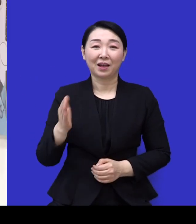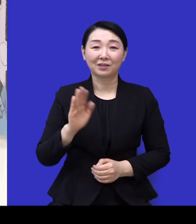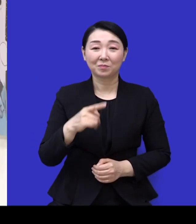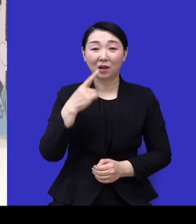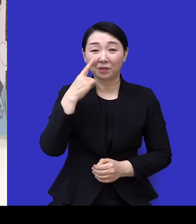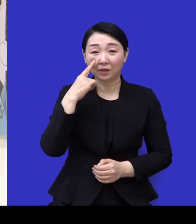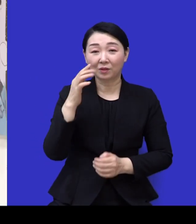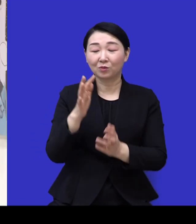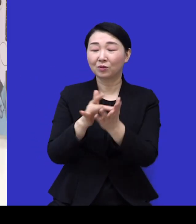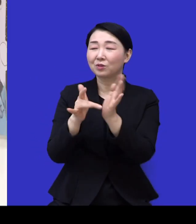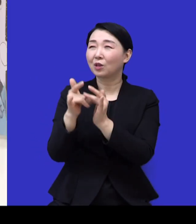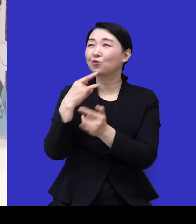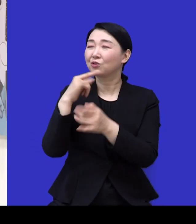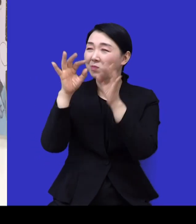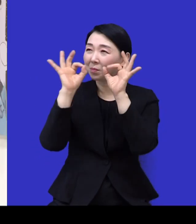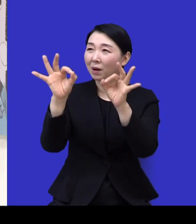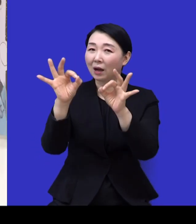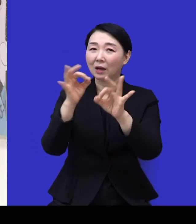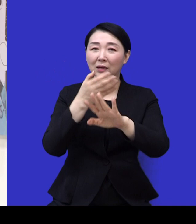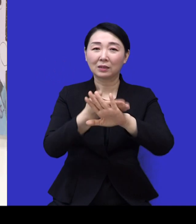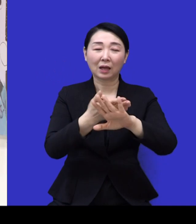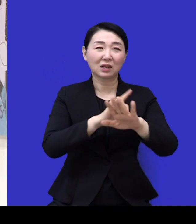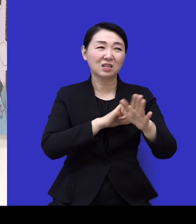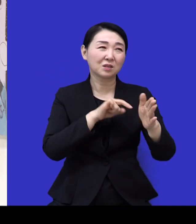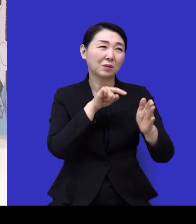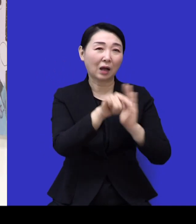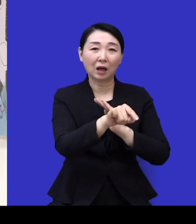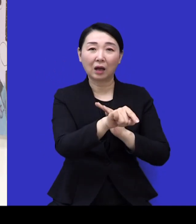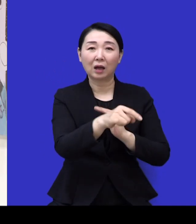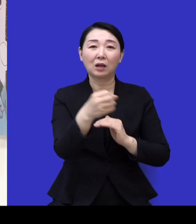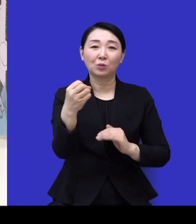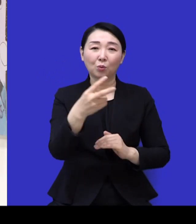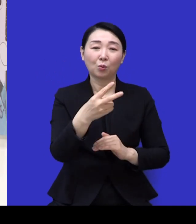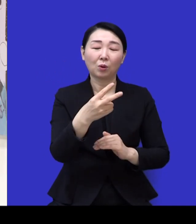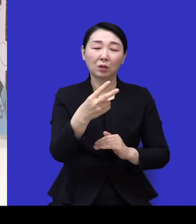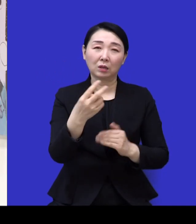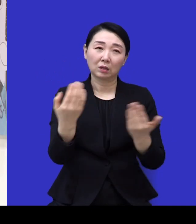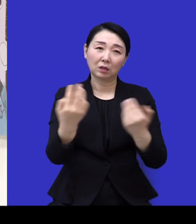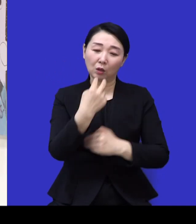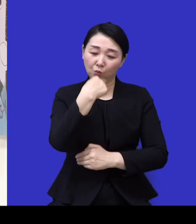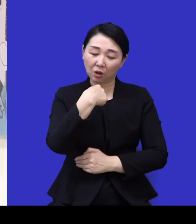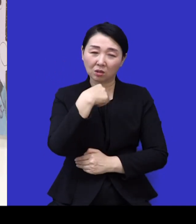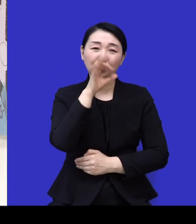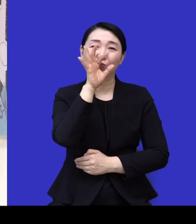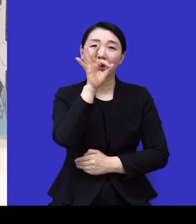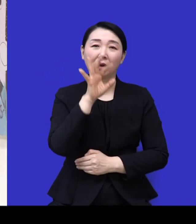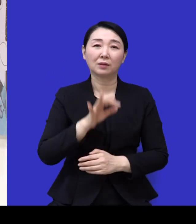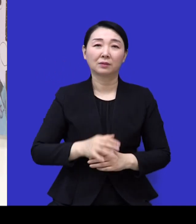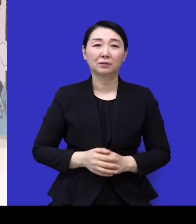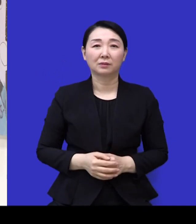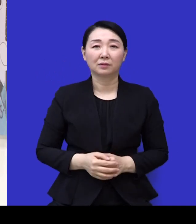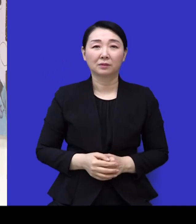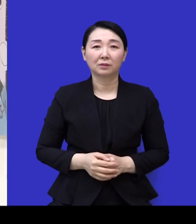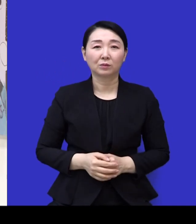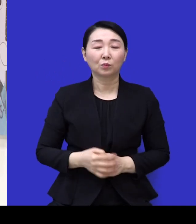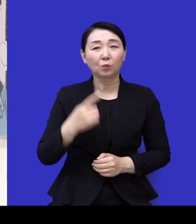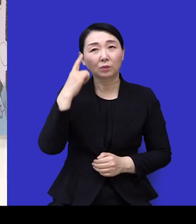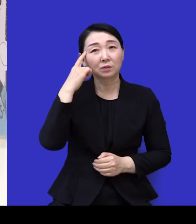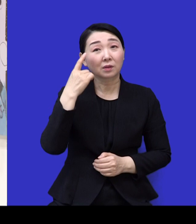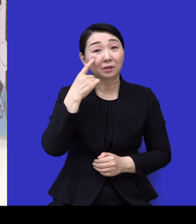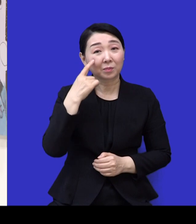거기에 갈 수밖에 다른 브랜드에 갈 수밖에 없고 또 두 가지 일을 같이 할 수 없다는 생각이 들었고 생각해